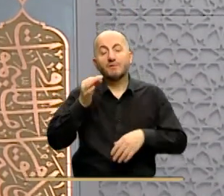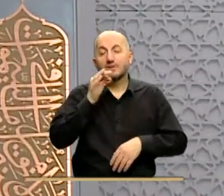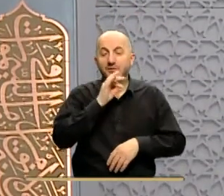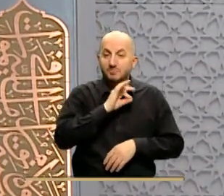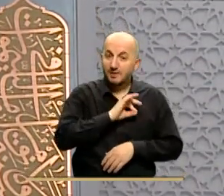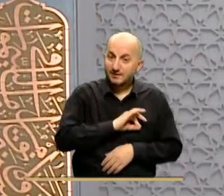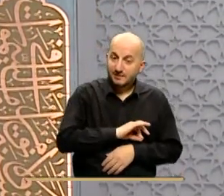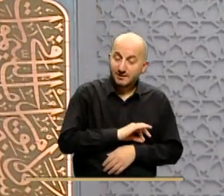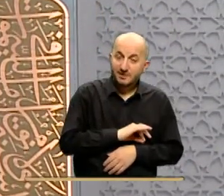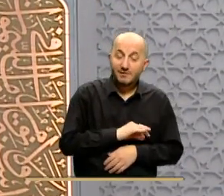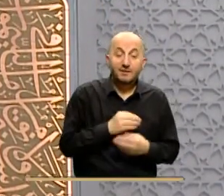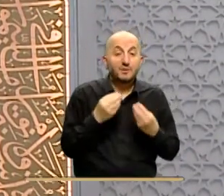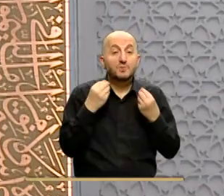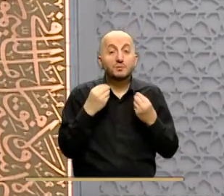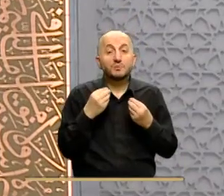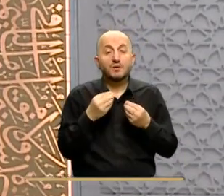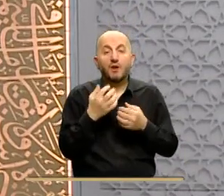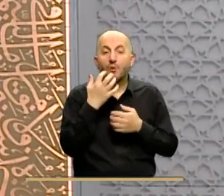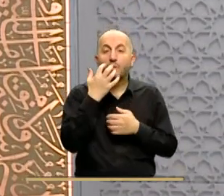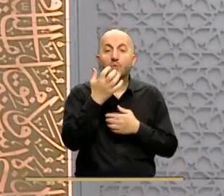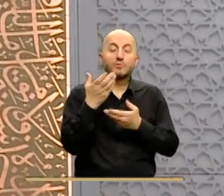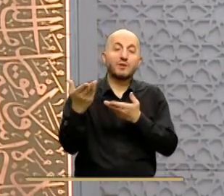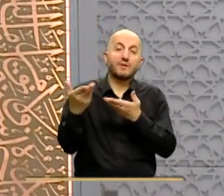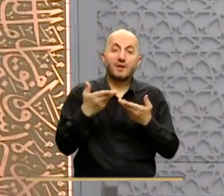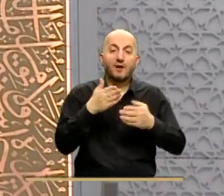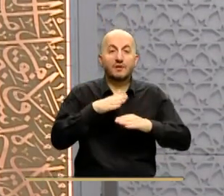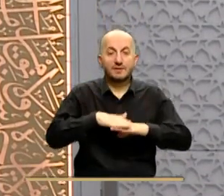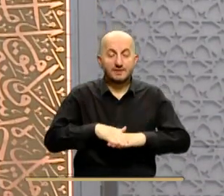hikmetle ve güzel öğütle davet et.